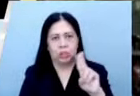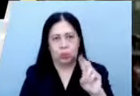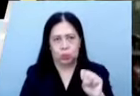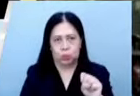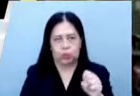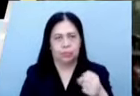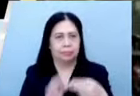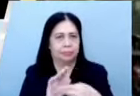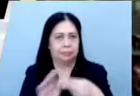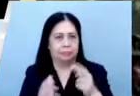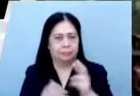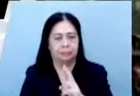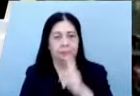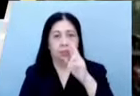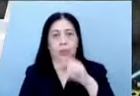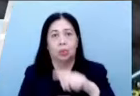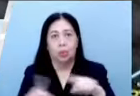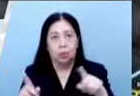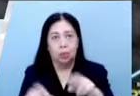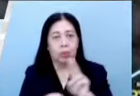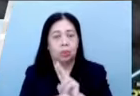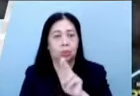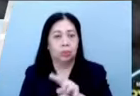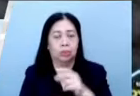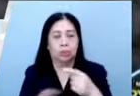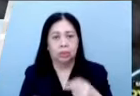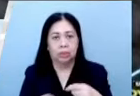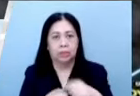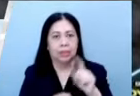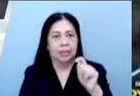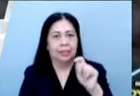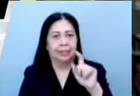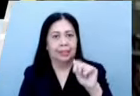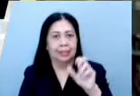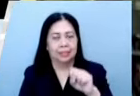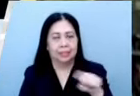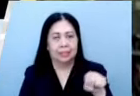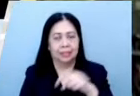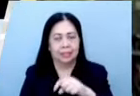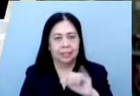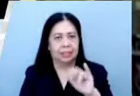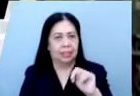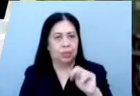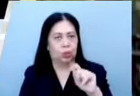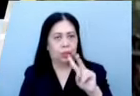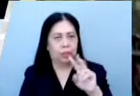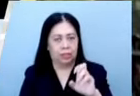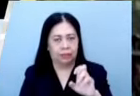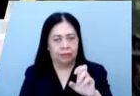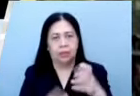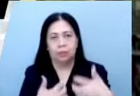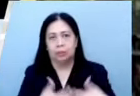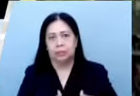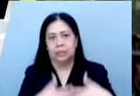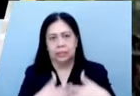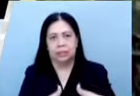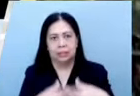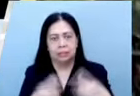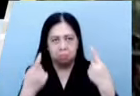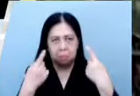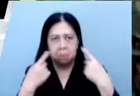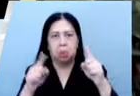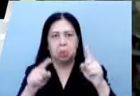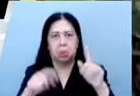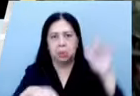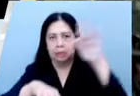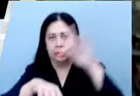Ang Odysseus na ginawa at nilaunch ng Texas-based company na Intuitive Machines, ang pinakaunang commercial spacecraft na matagumpay na nakarating sa buwan. They want